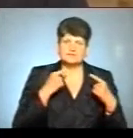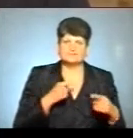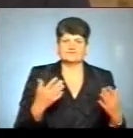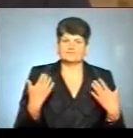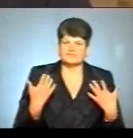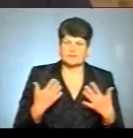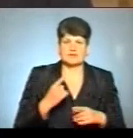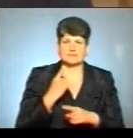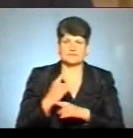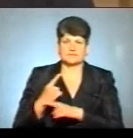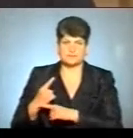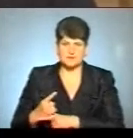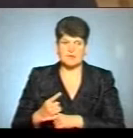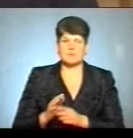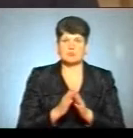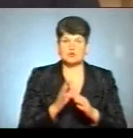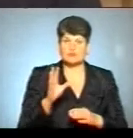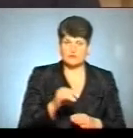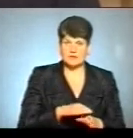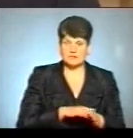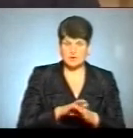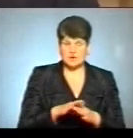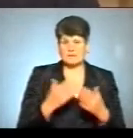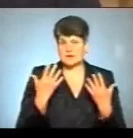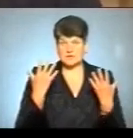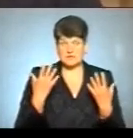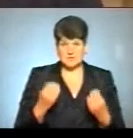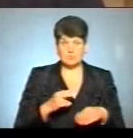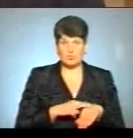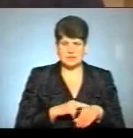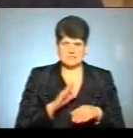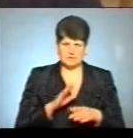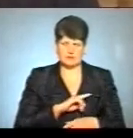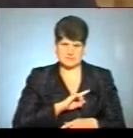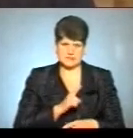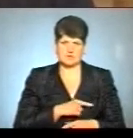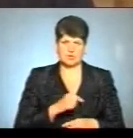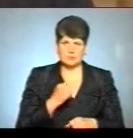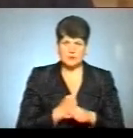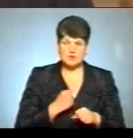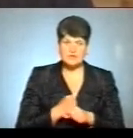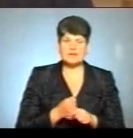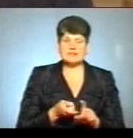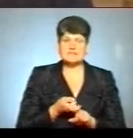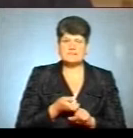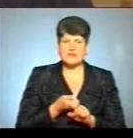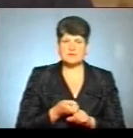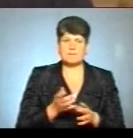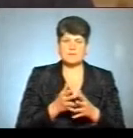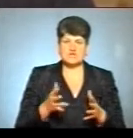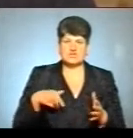просто просимо людей всіх це дотримуватися. І в вихідні дні поліція буде працювати в більш посиленому режимі. Це стосується піших патрулів по